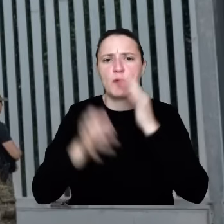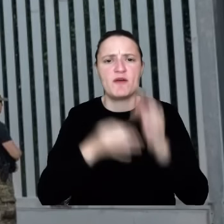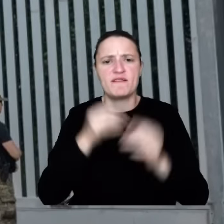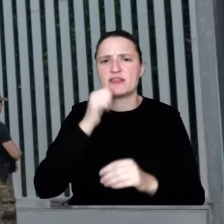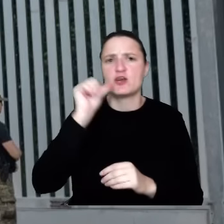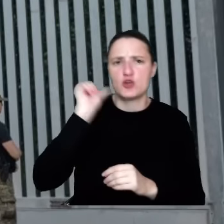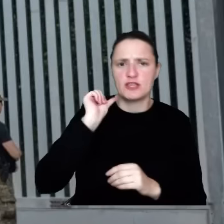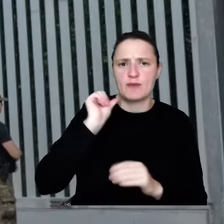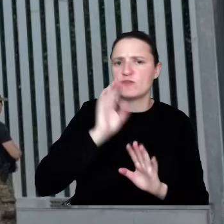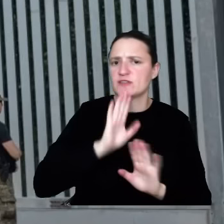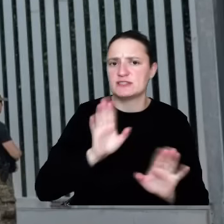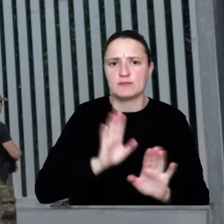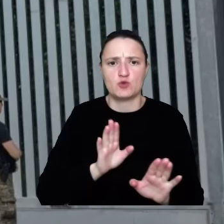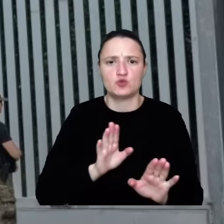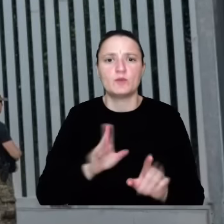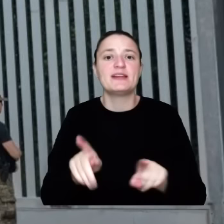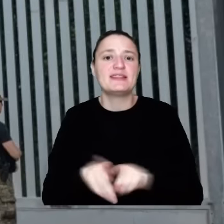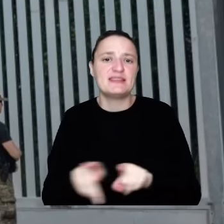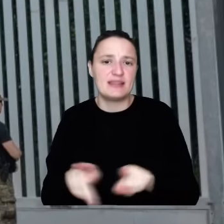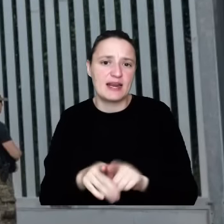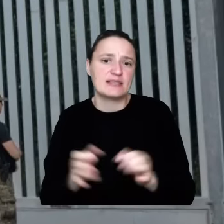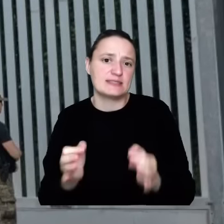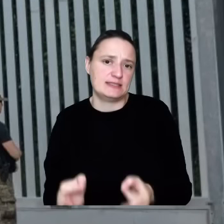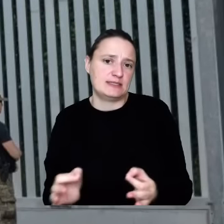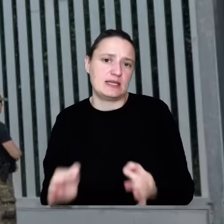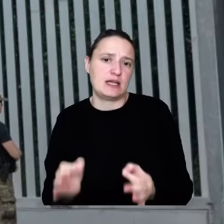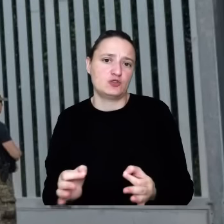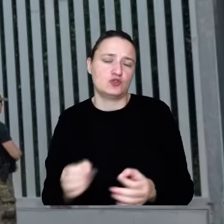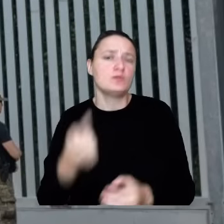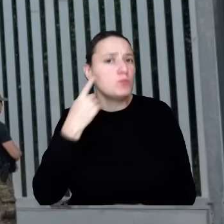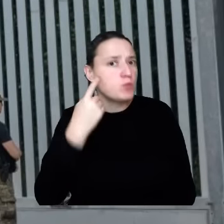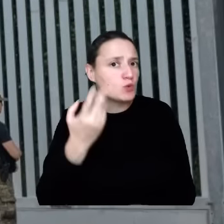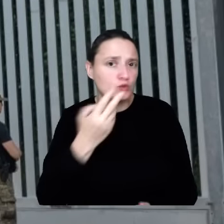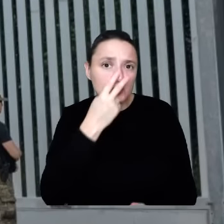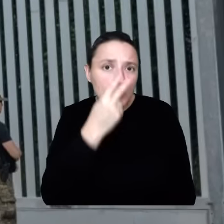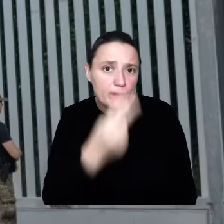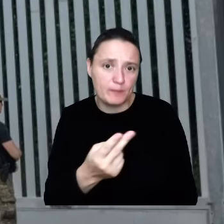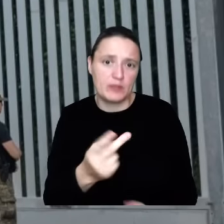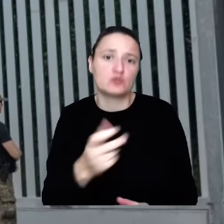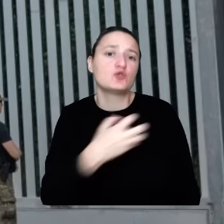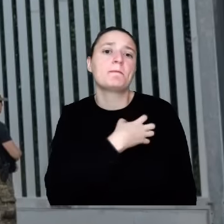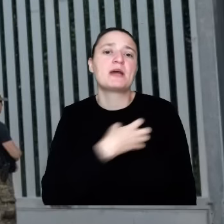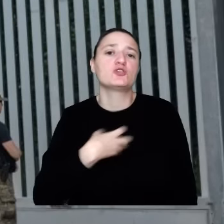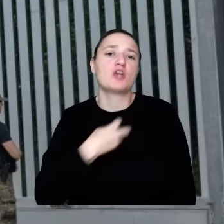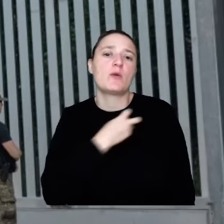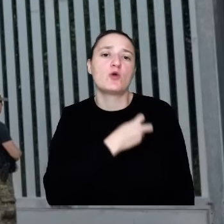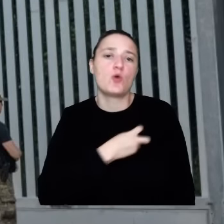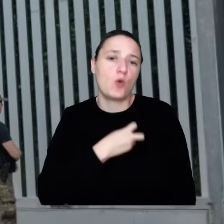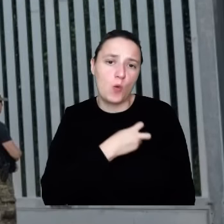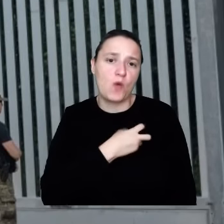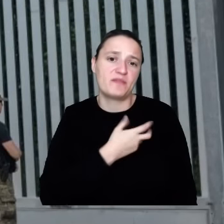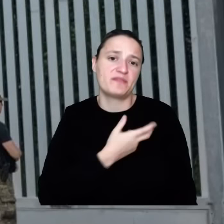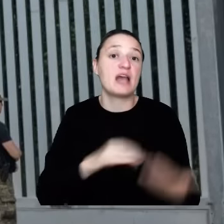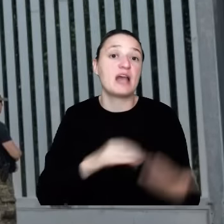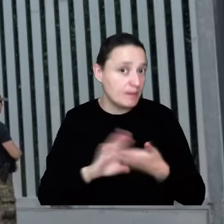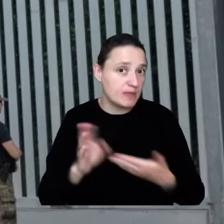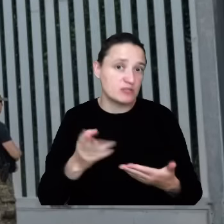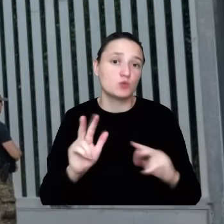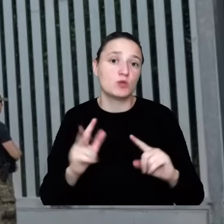i odgrywa pewną rolę w narracji obecnej. Posłuchajmy, jak pan marszałek Sejmu, reprezentujący właśnie